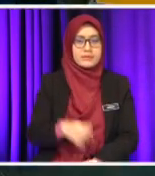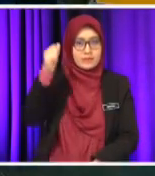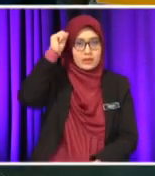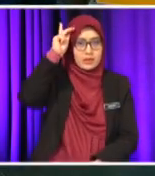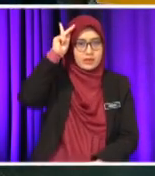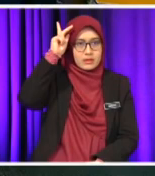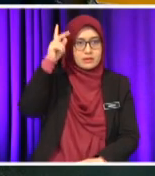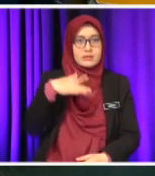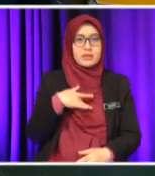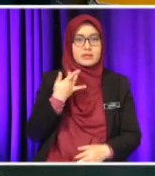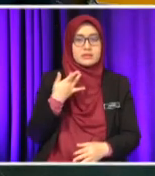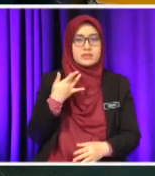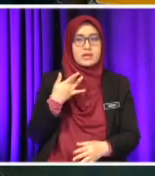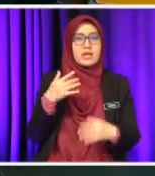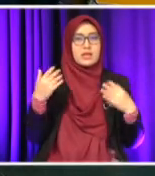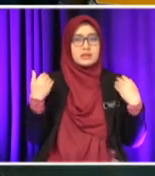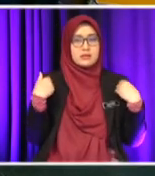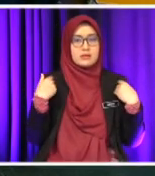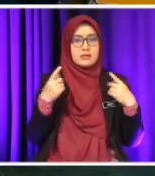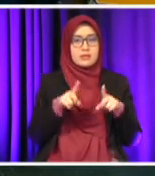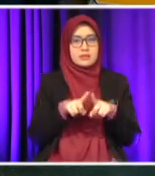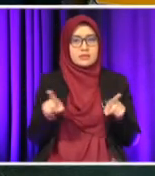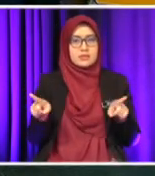ada bisa tak kehendak dengan keperluan